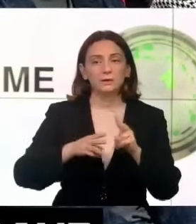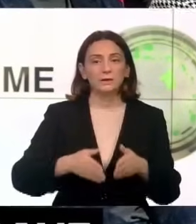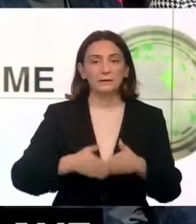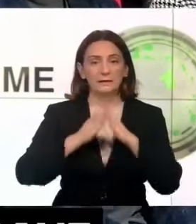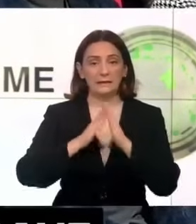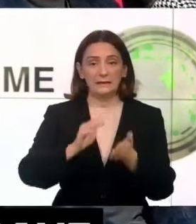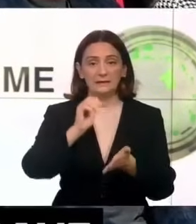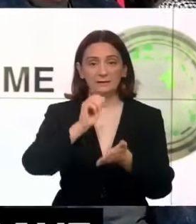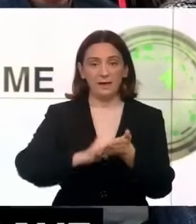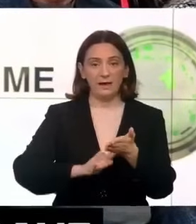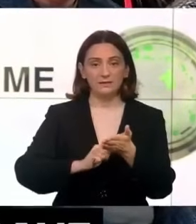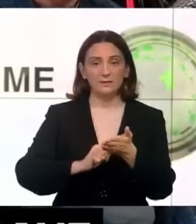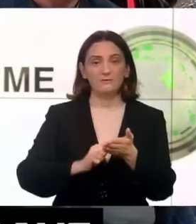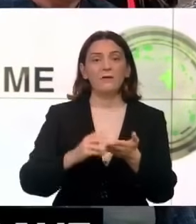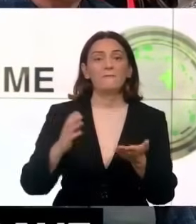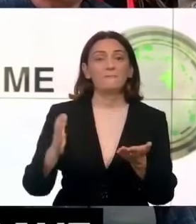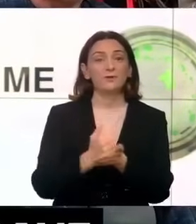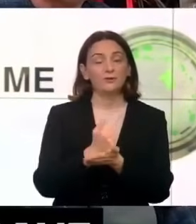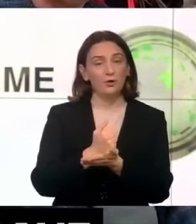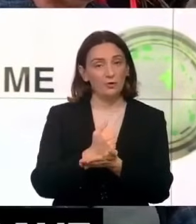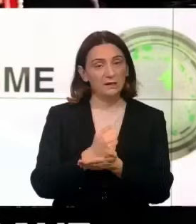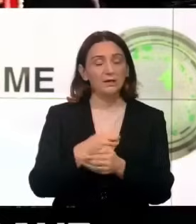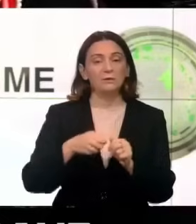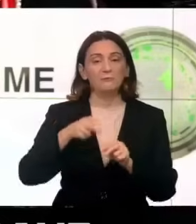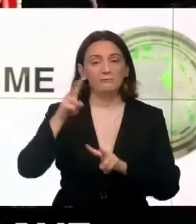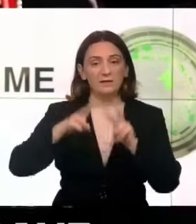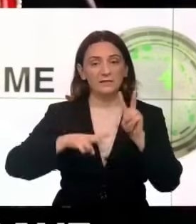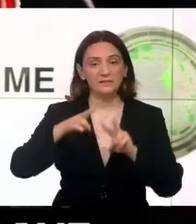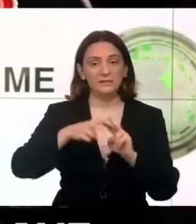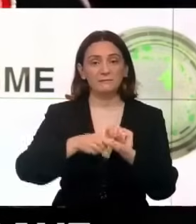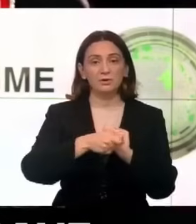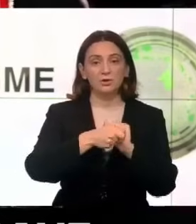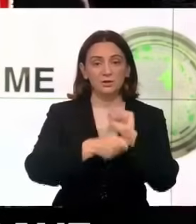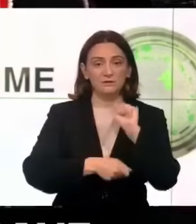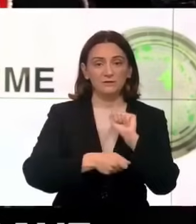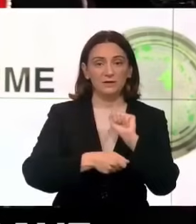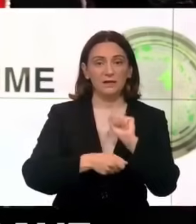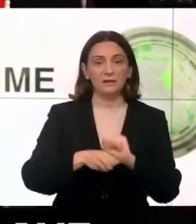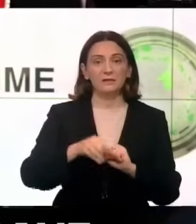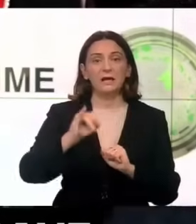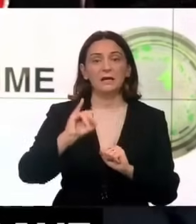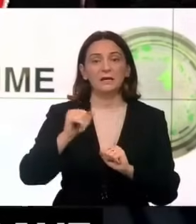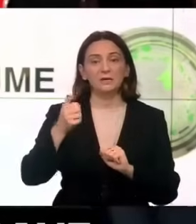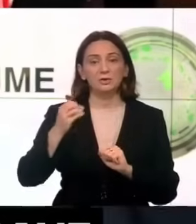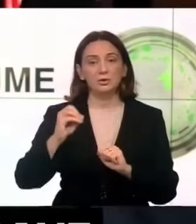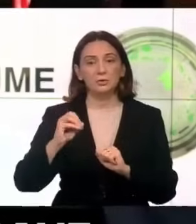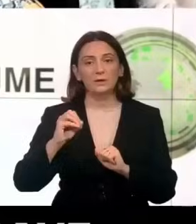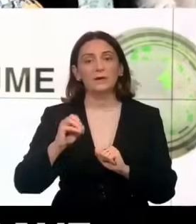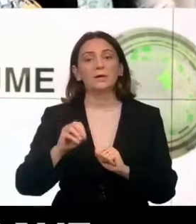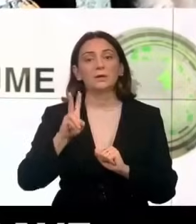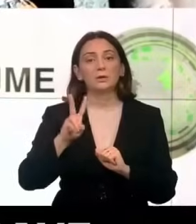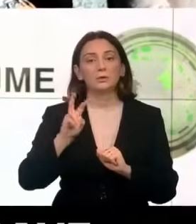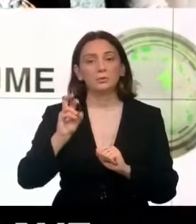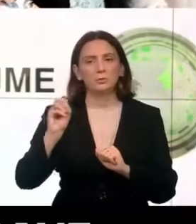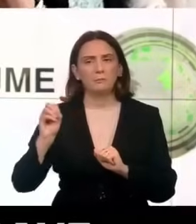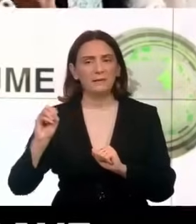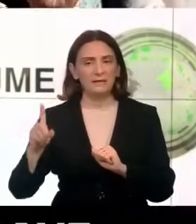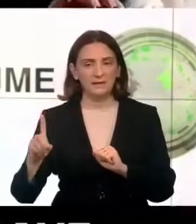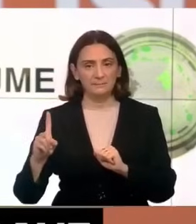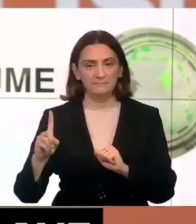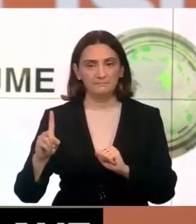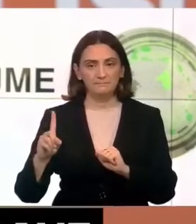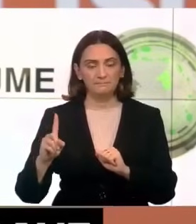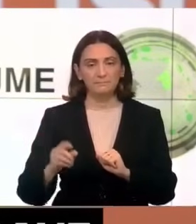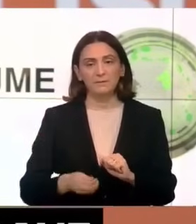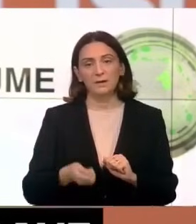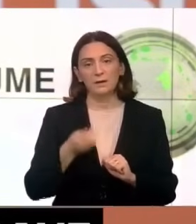menaxhimit të cilësisë në shërbim. Kryebashkiaku Arion Veliaj e cilësoi si një tjetër vlerësim të rëndësishëm ndërkombëtar. Detyra jonë nuk është që